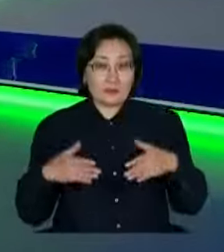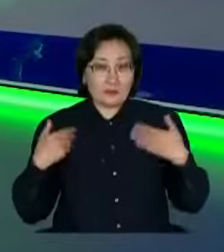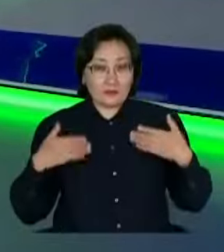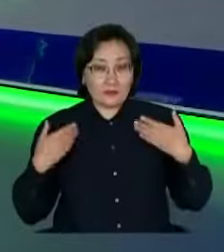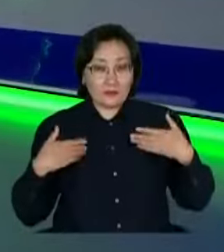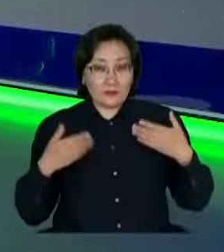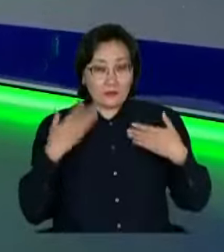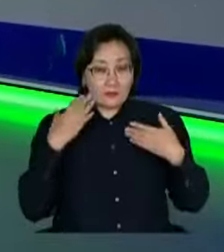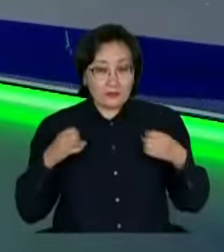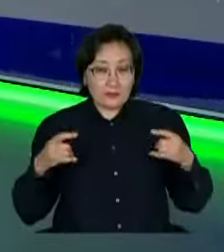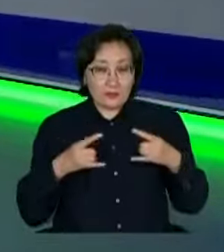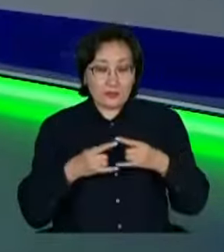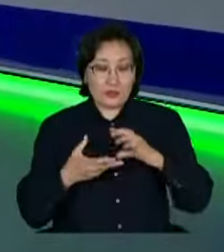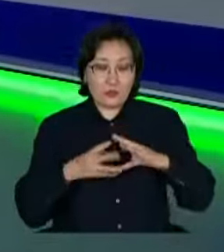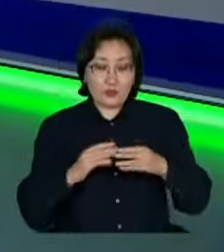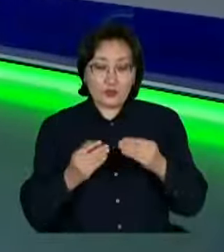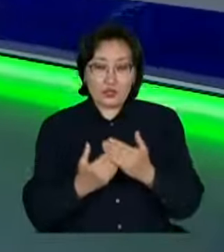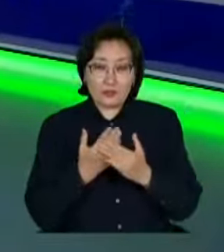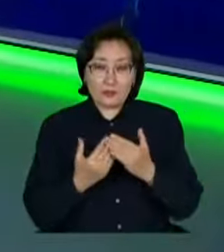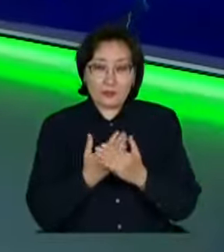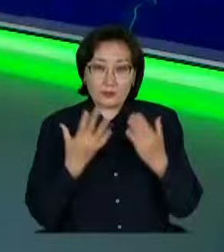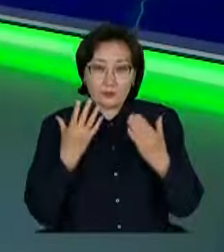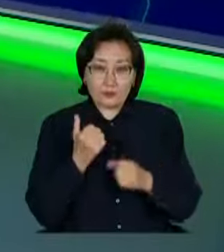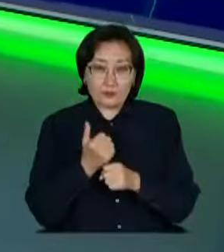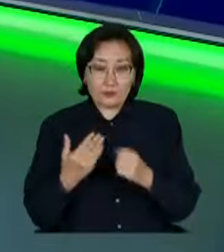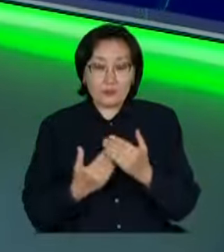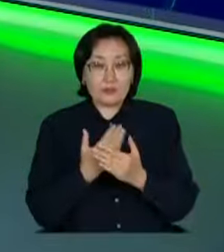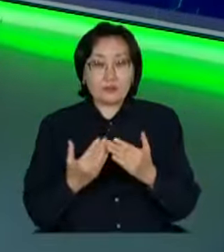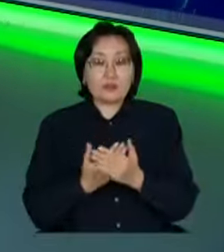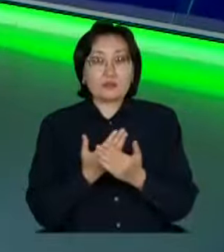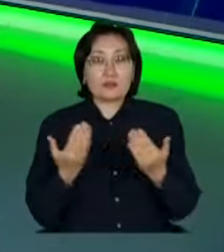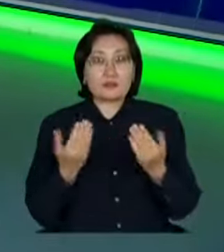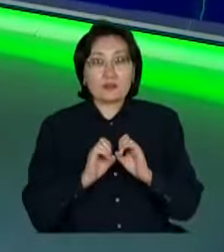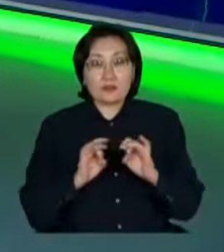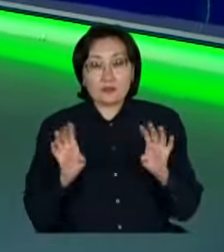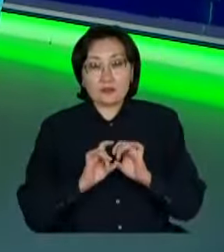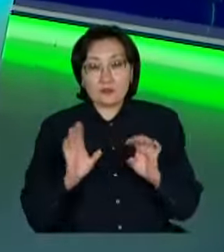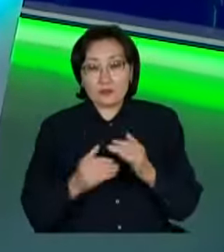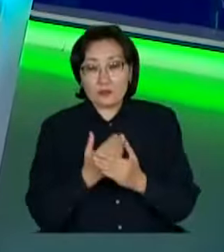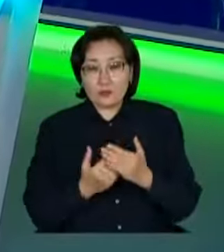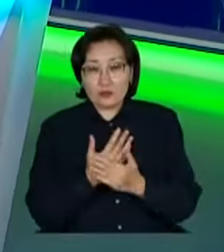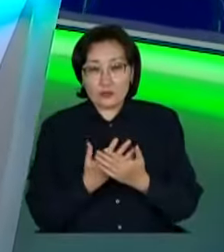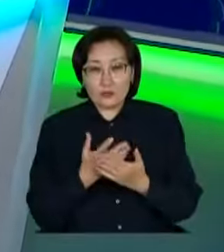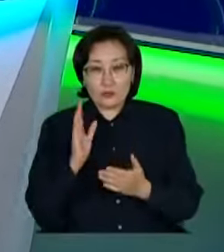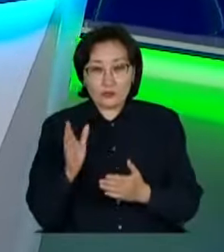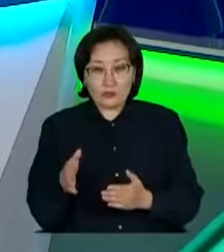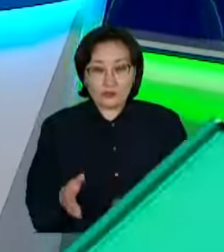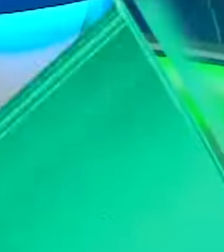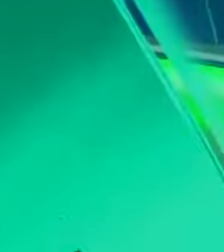Армысыздар, тікелей эфирде қорытынды жаңалықтар. Студияда мен аяулым Көлжігіт және әріптесім Бұлбұл Қалнұр қызы. Бүгінгі шығарылымнан